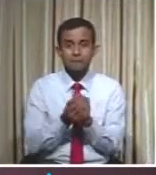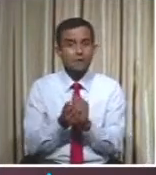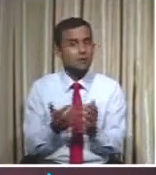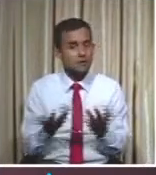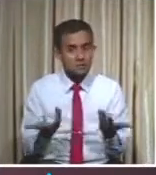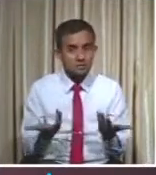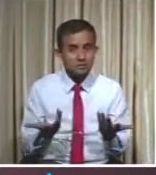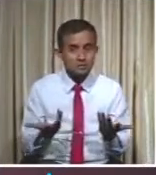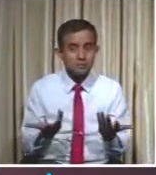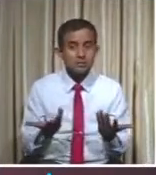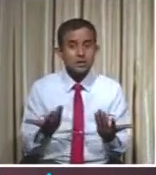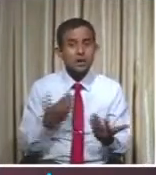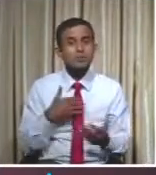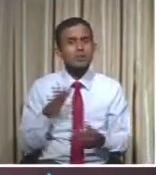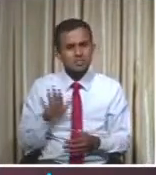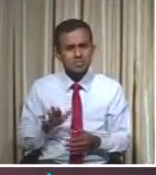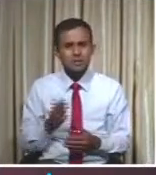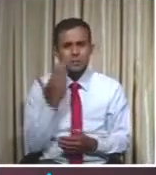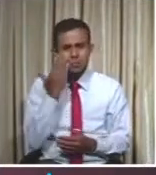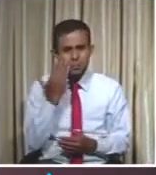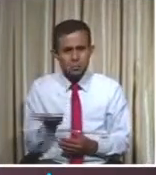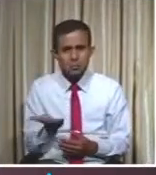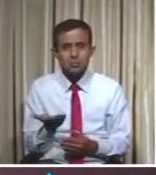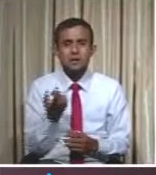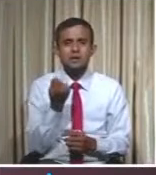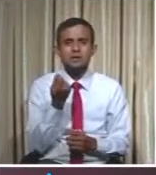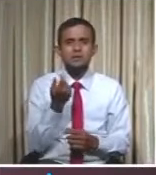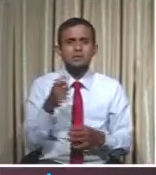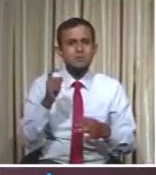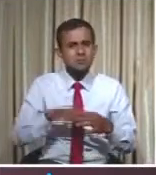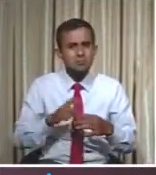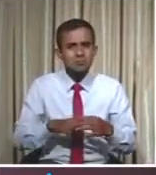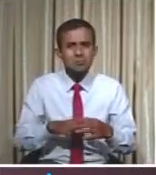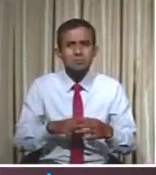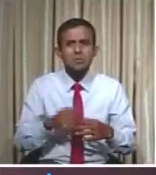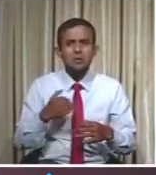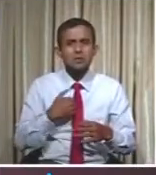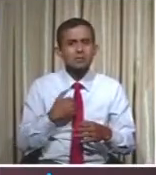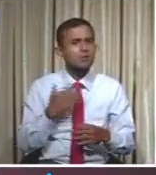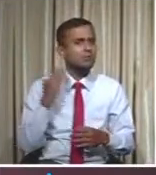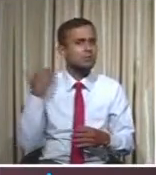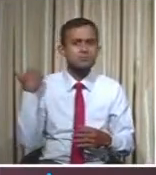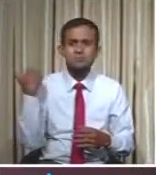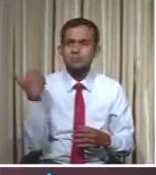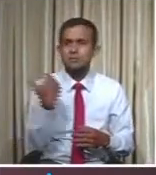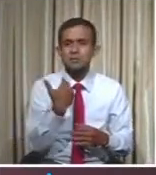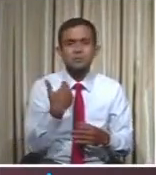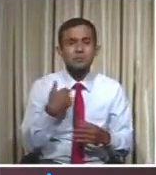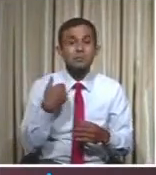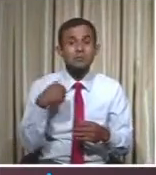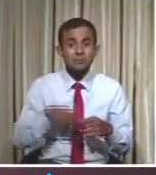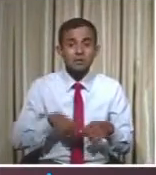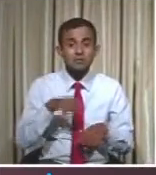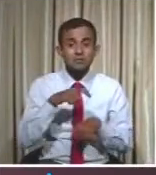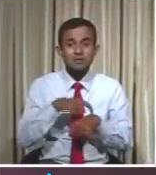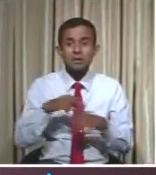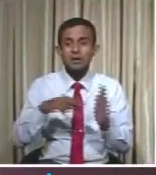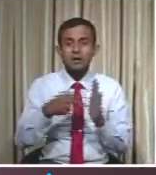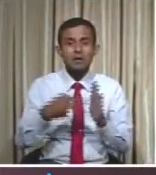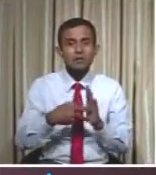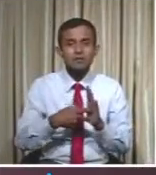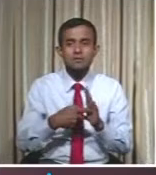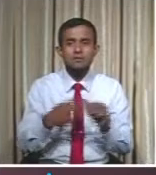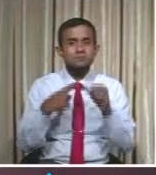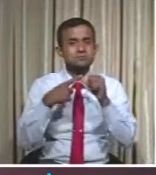නැතුව අපේ මේ තියෙන මූණ දෙන මෙම ආර්ථික ප්‍රශ්නයට වලට කවදාක්වත් මෙවැනි අයවැය වලින් නම්